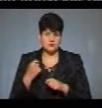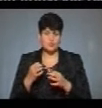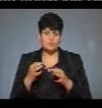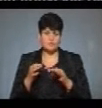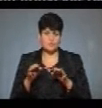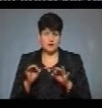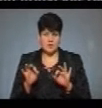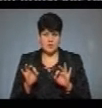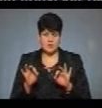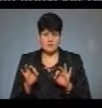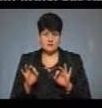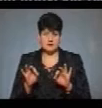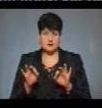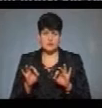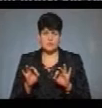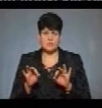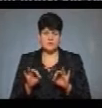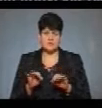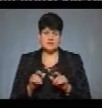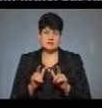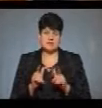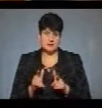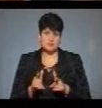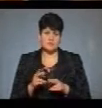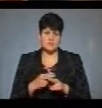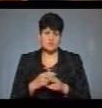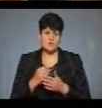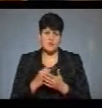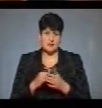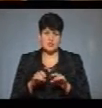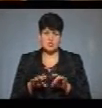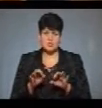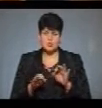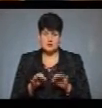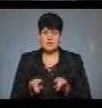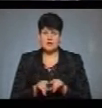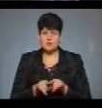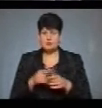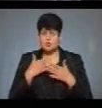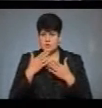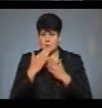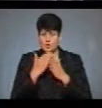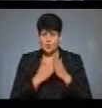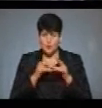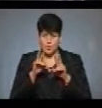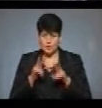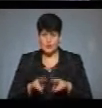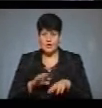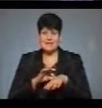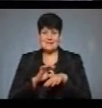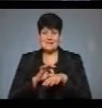навіть варіант проникнення в житло без відповідної ухвали слідчого судді. Також Олексій Смеречук зачитав протокол огляду тіла